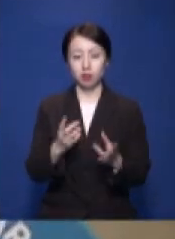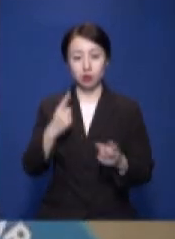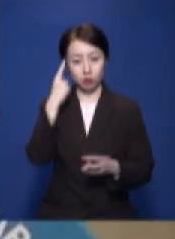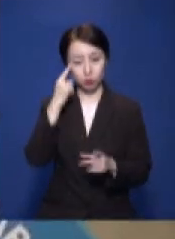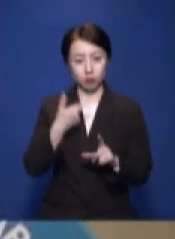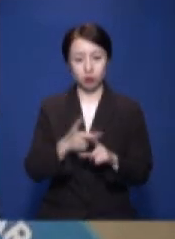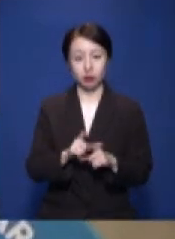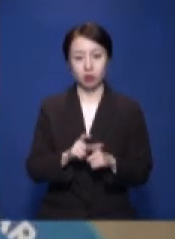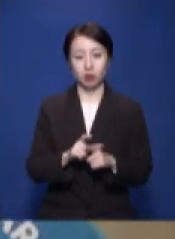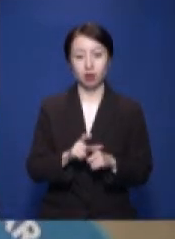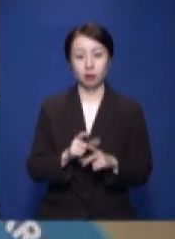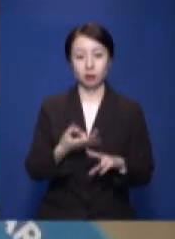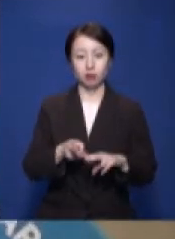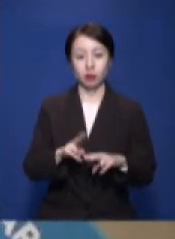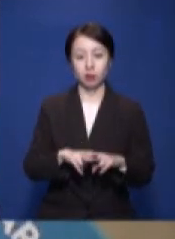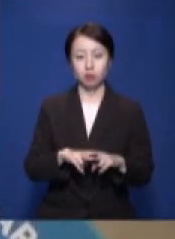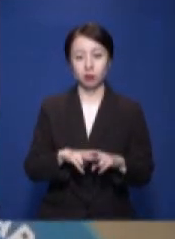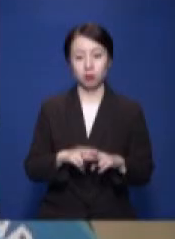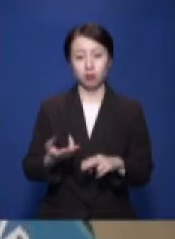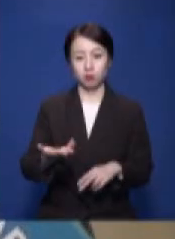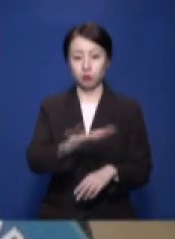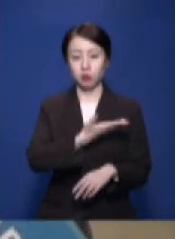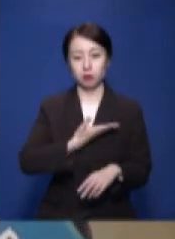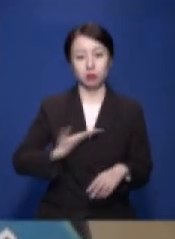ойлаймын. Өйткені біз